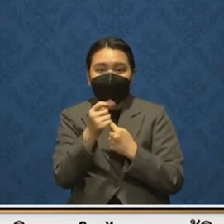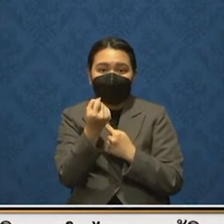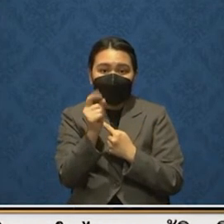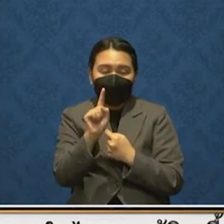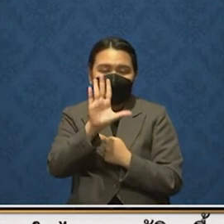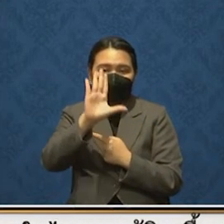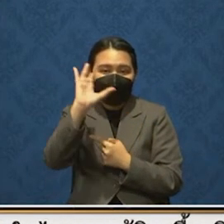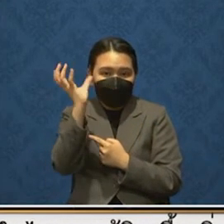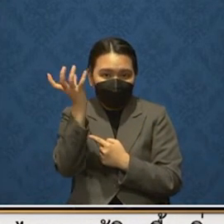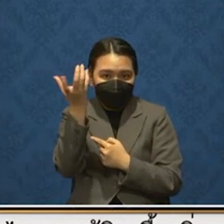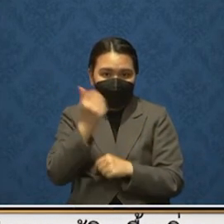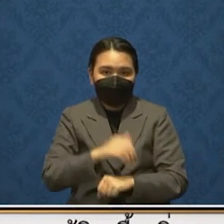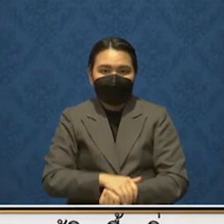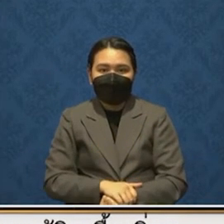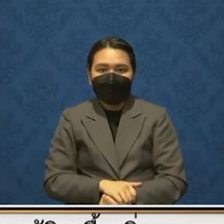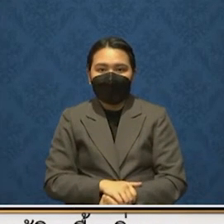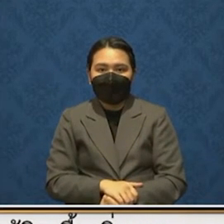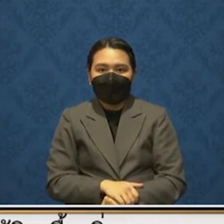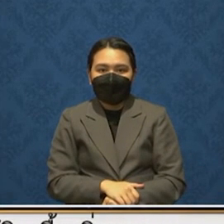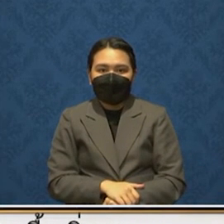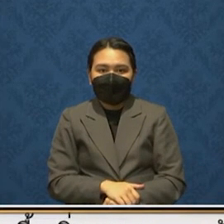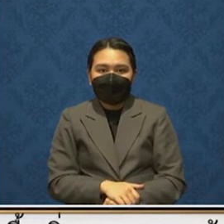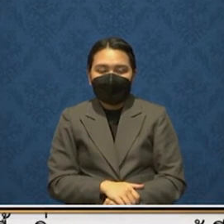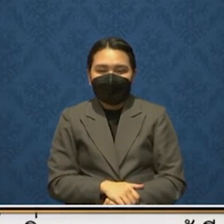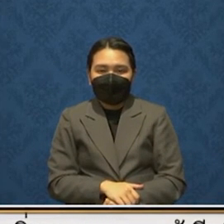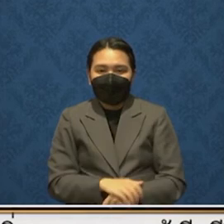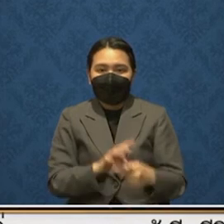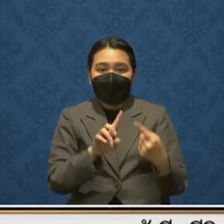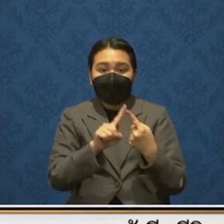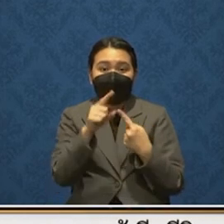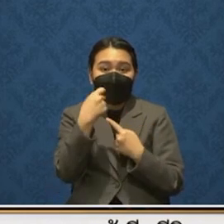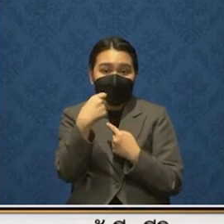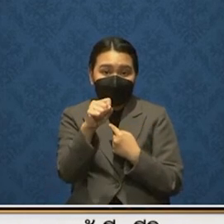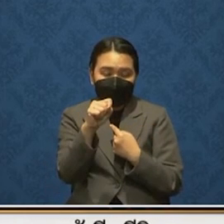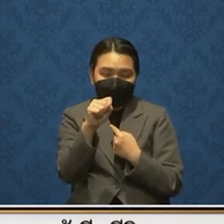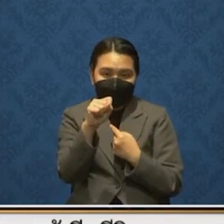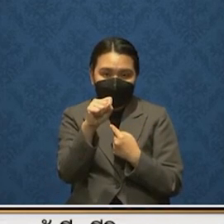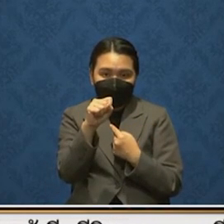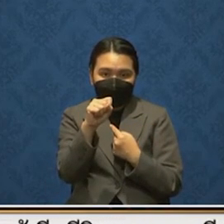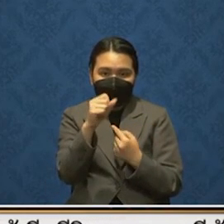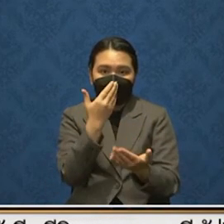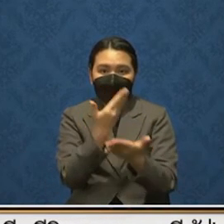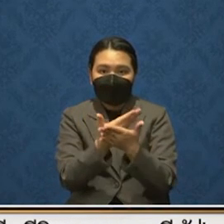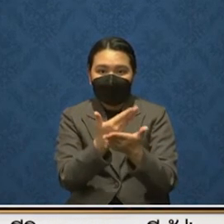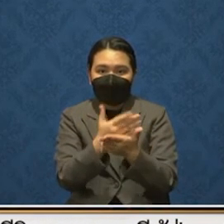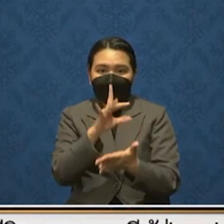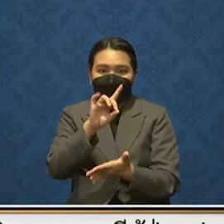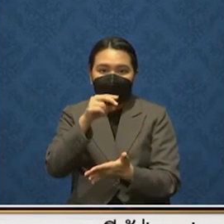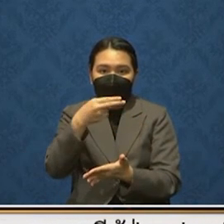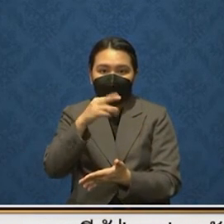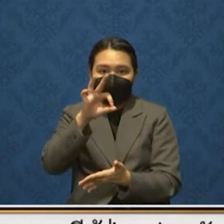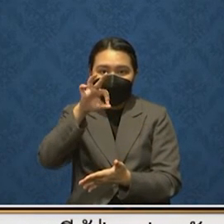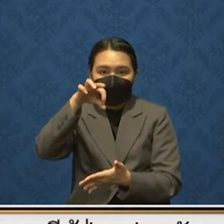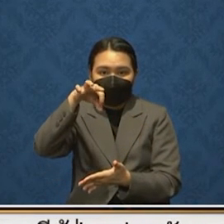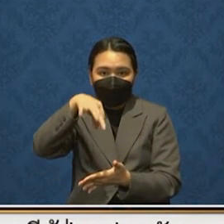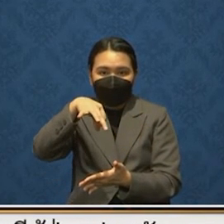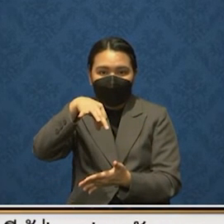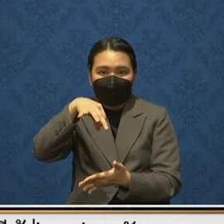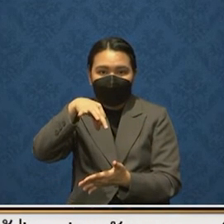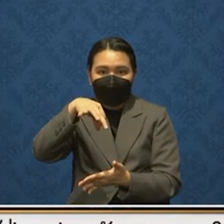โลกอัดับที่ 10มีเงิน 83,000